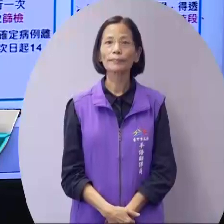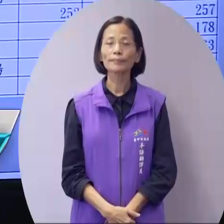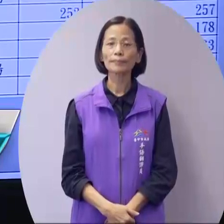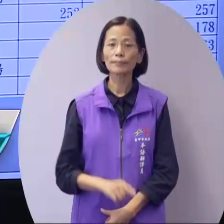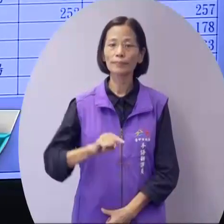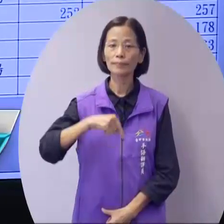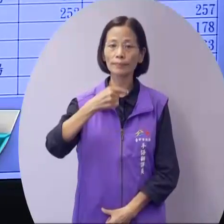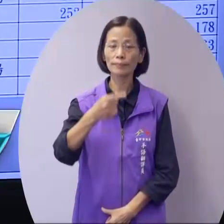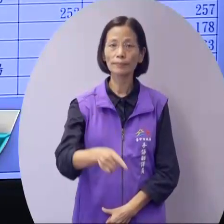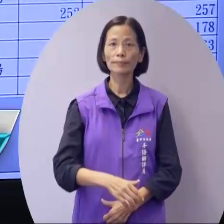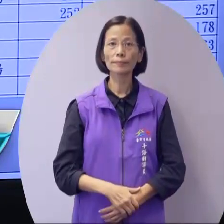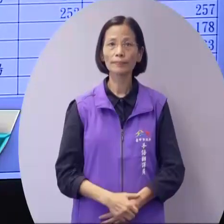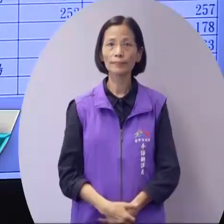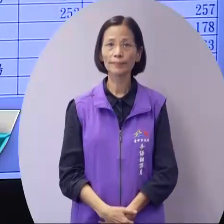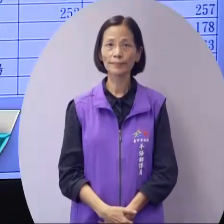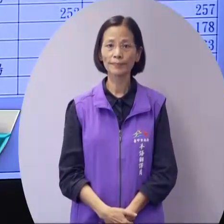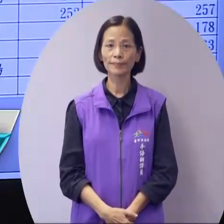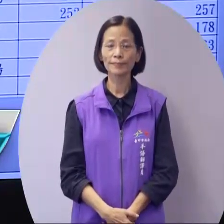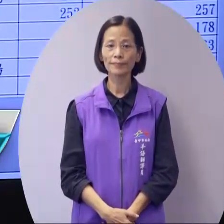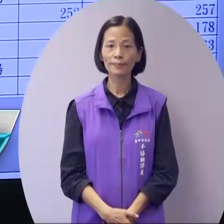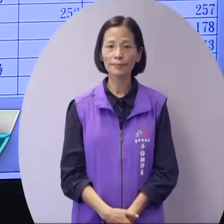好，下一页。